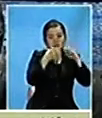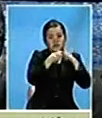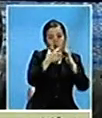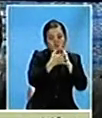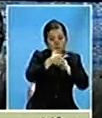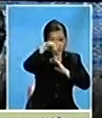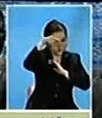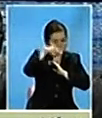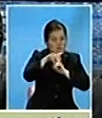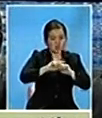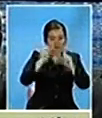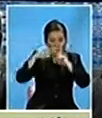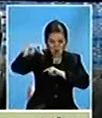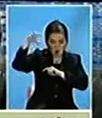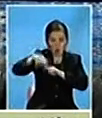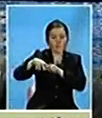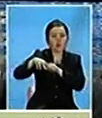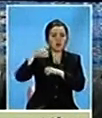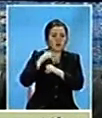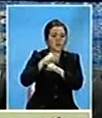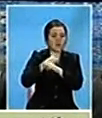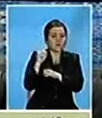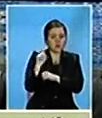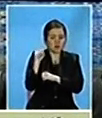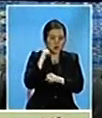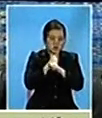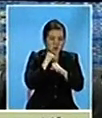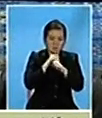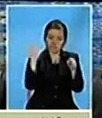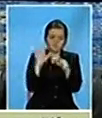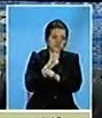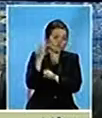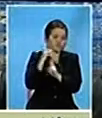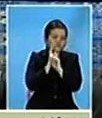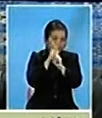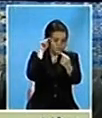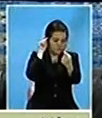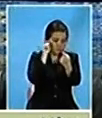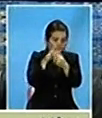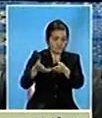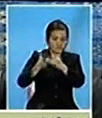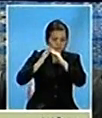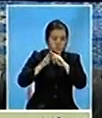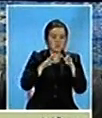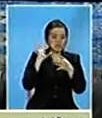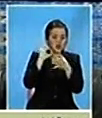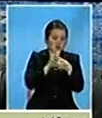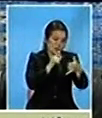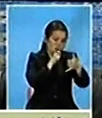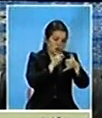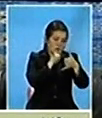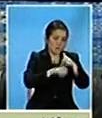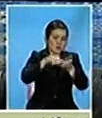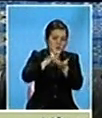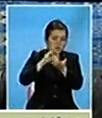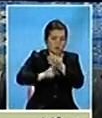ครับกรมสอบสวนคดีพิเศษนั้นทำหน้าที่ของตัวเองไม่สมบูรณ์ตามเจตนารมณ์ในเรื่องการสืบสวนสอบสวนคดีที่เกิน